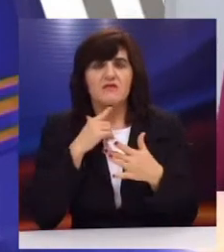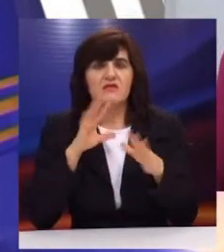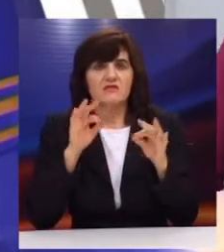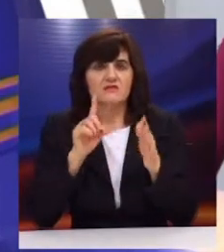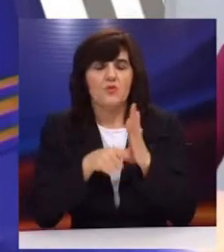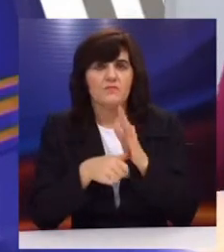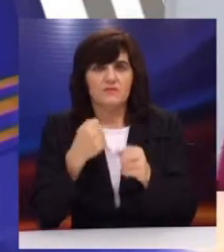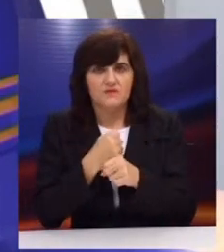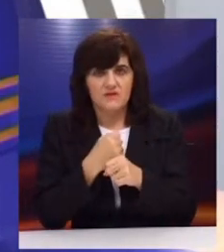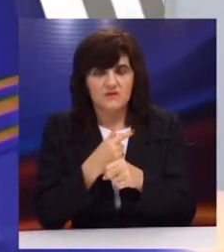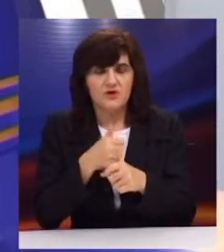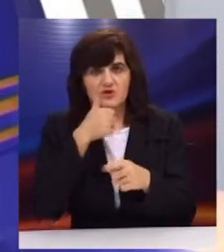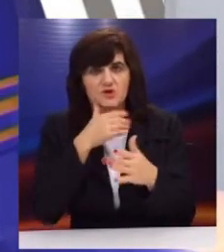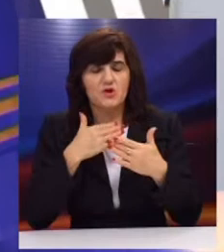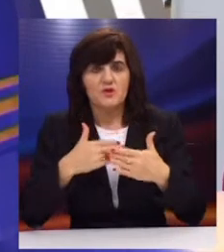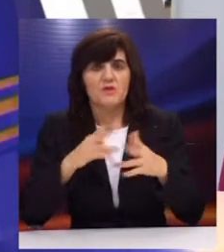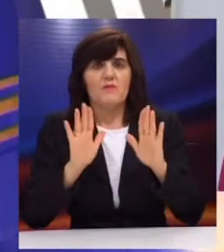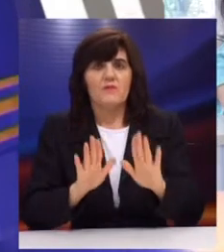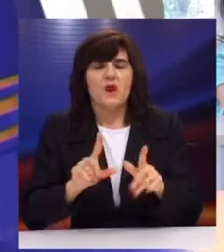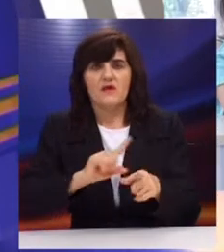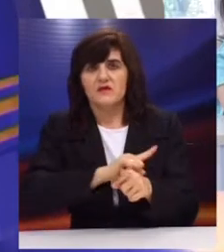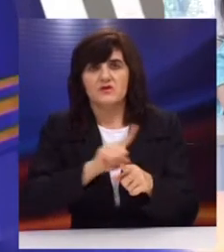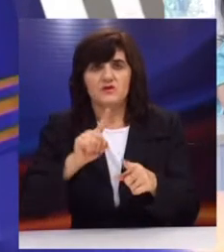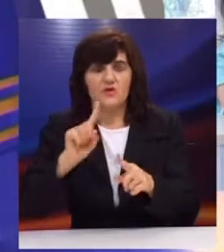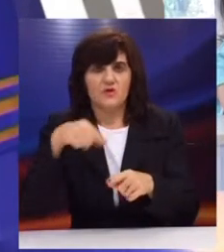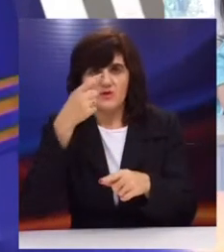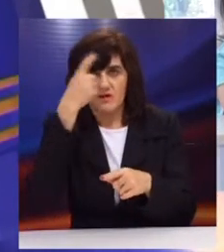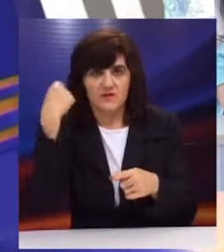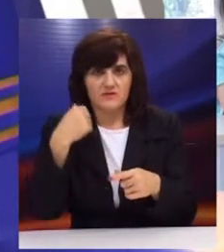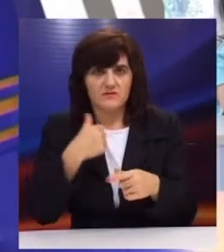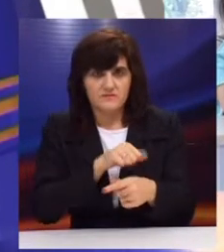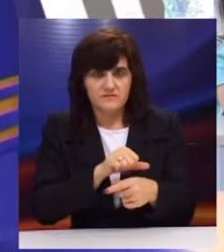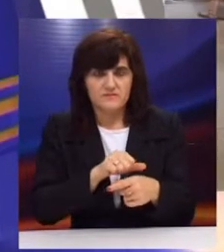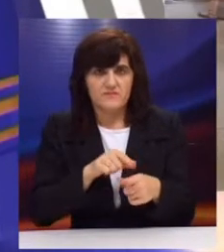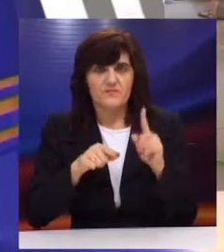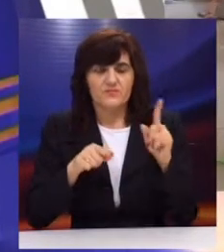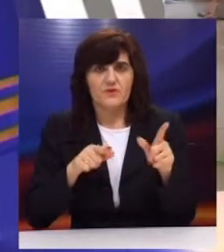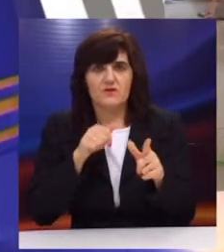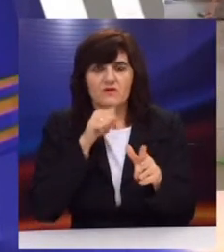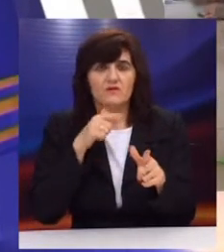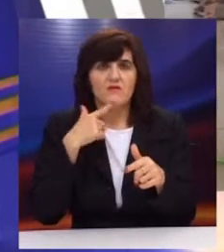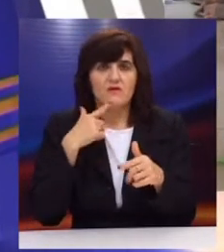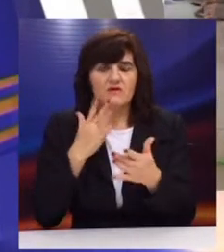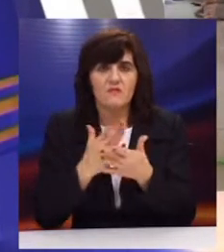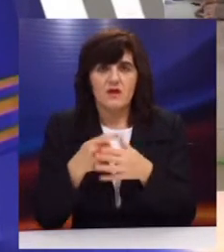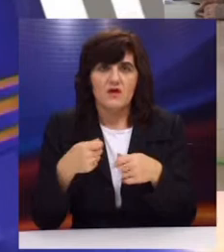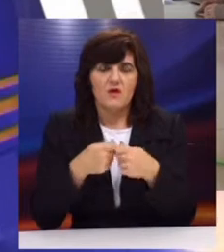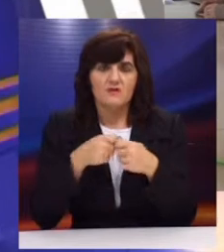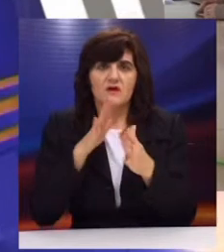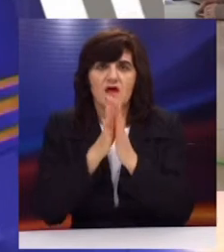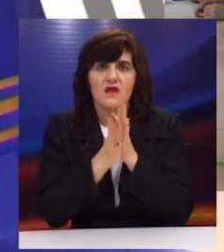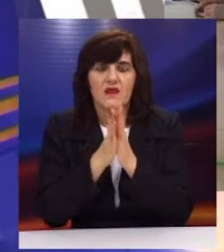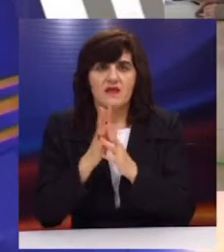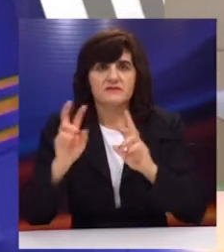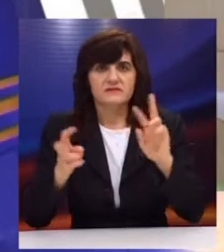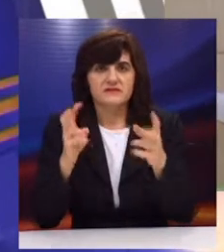dobije posao, što će se nastaviti sve do polovine 2015. godine. Osim Calcedonia, u prethodnom periodu organizovani su razgovori sa